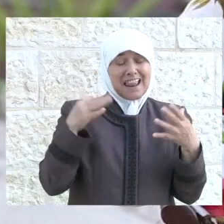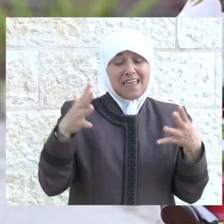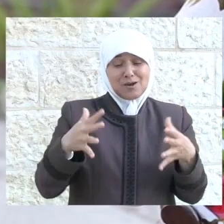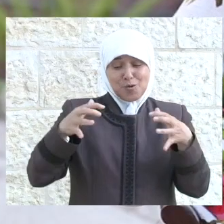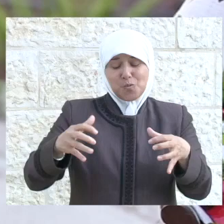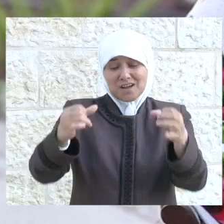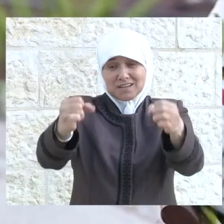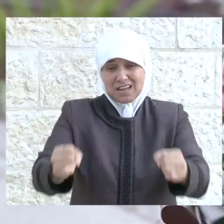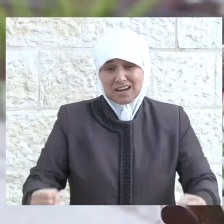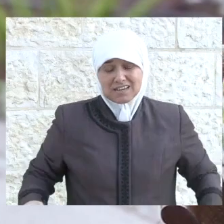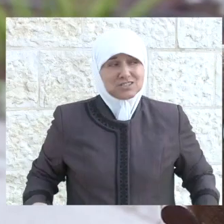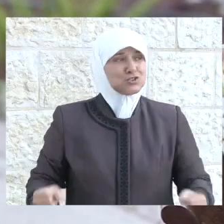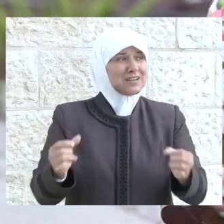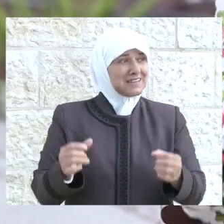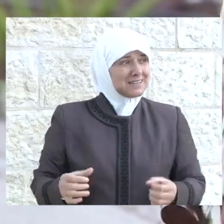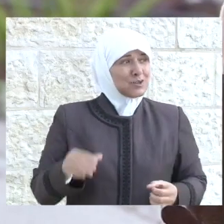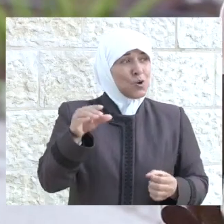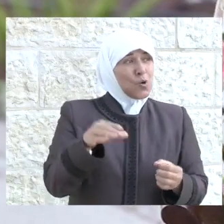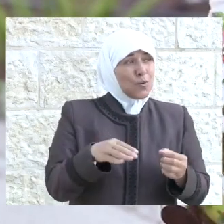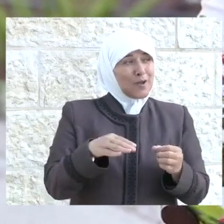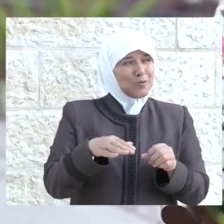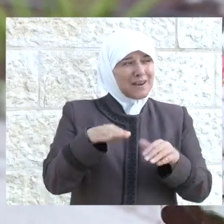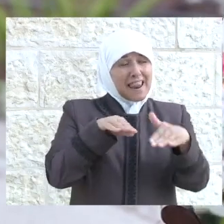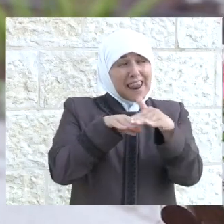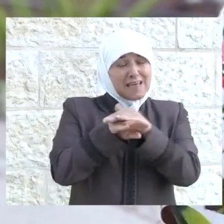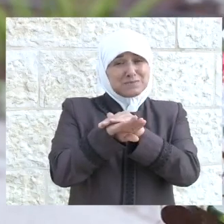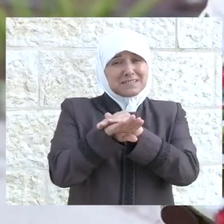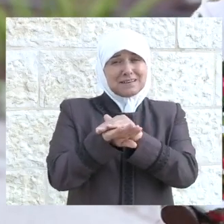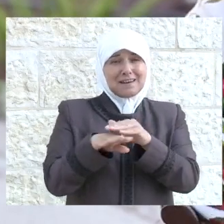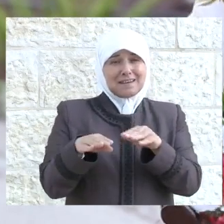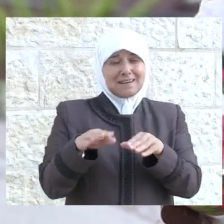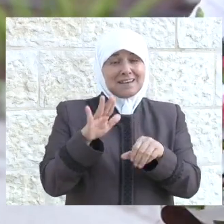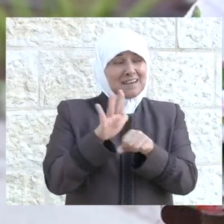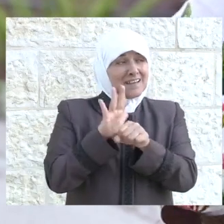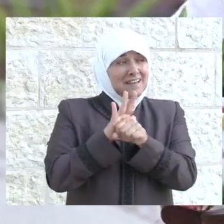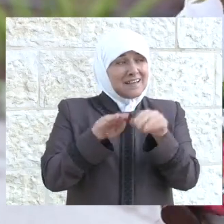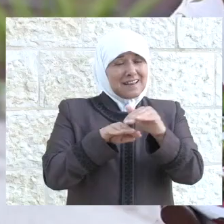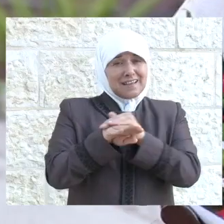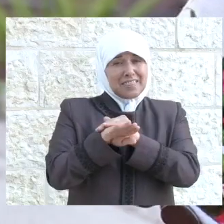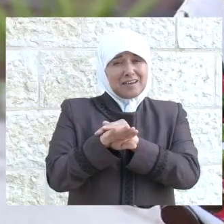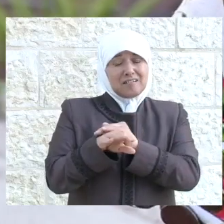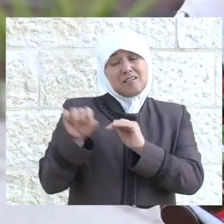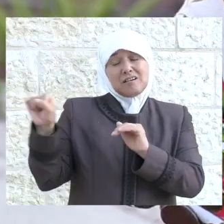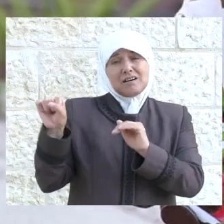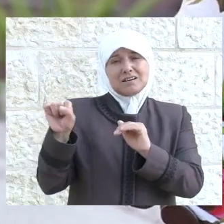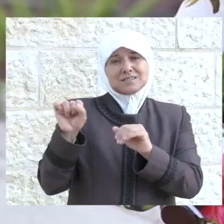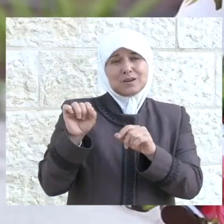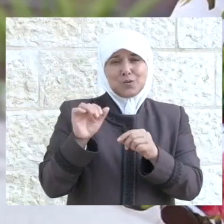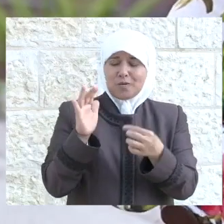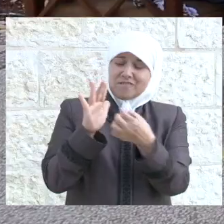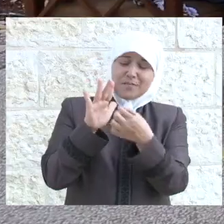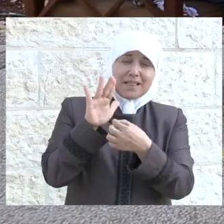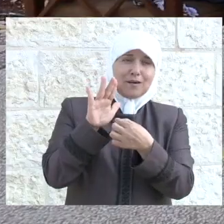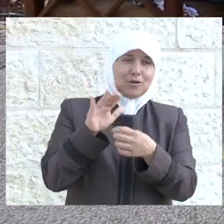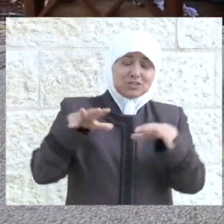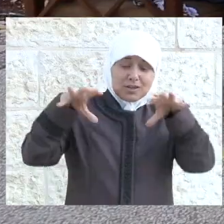أبرد. وكنا لابسين الكرامبلز، الحذاء مخصوص عشان المشي على الجليد. بعدين